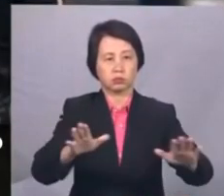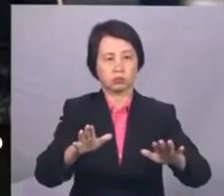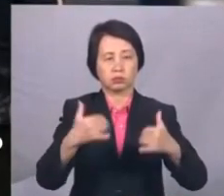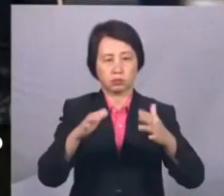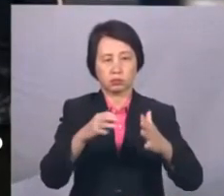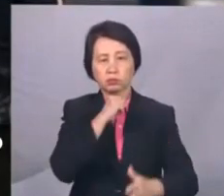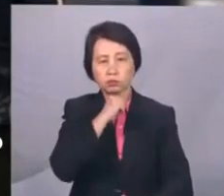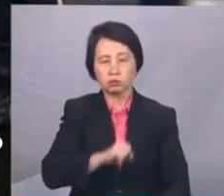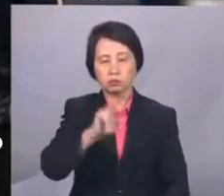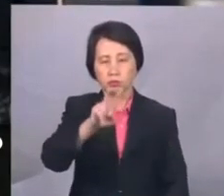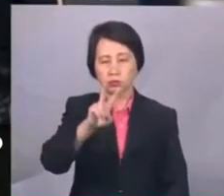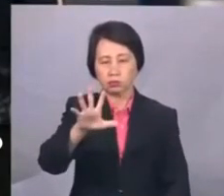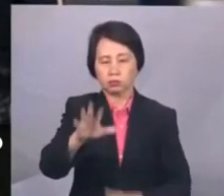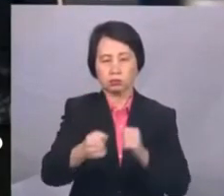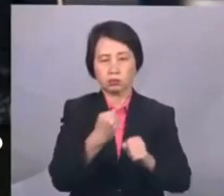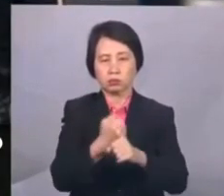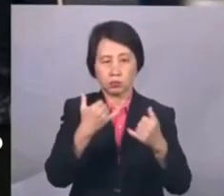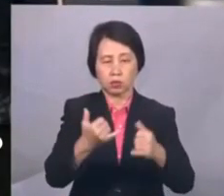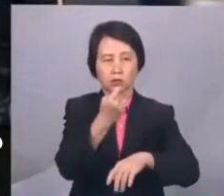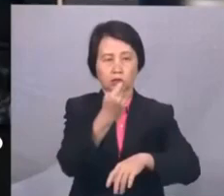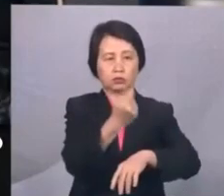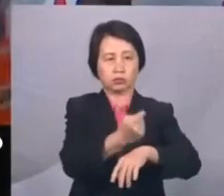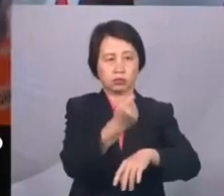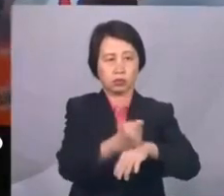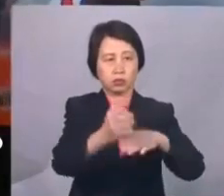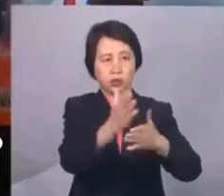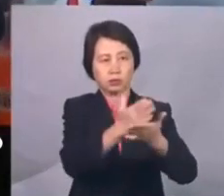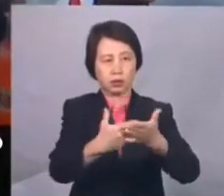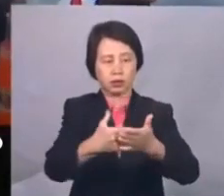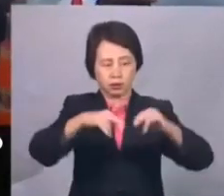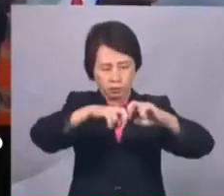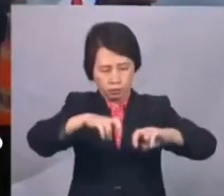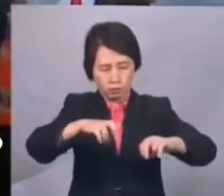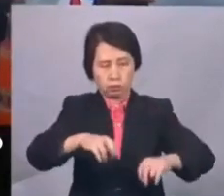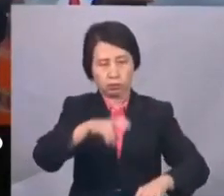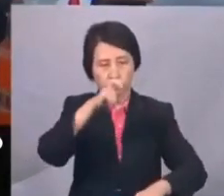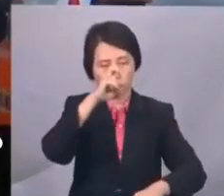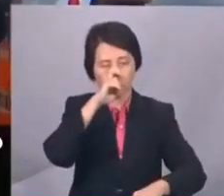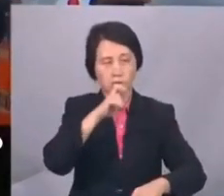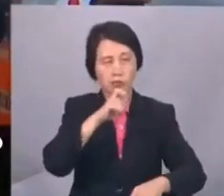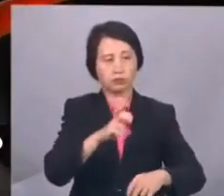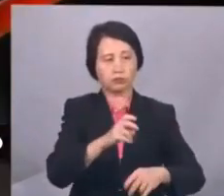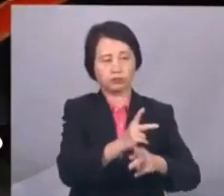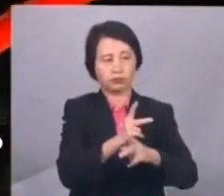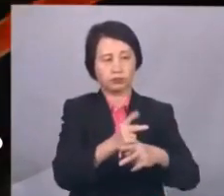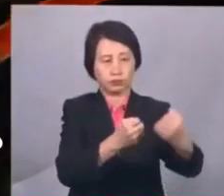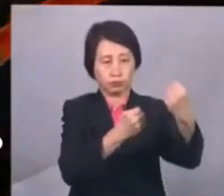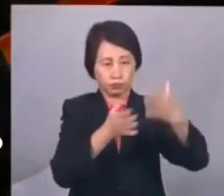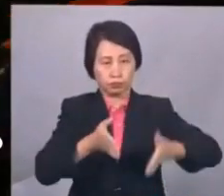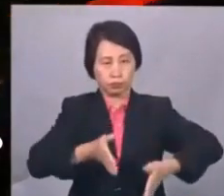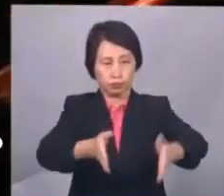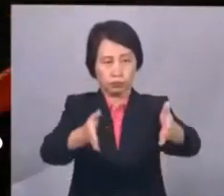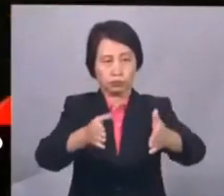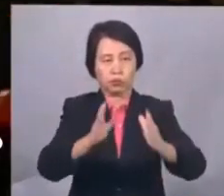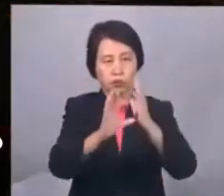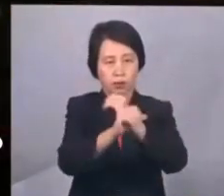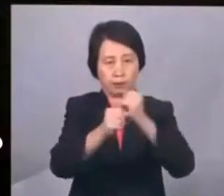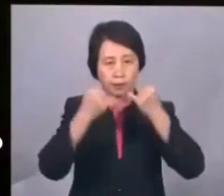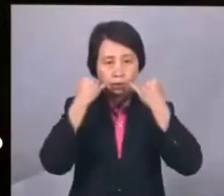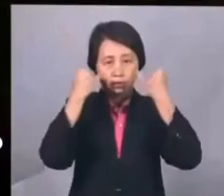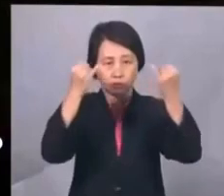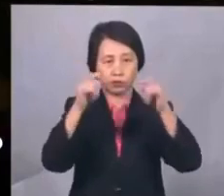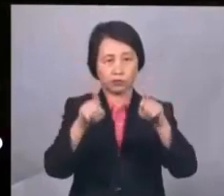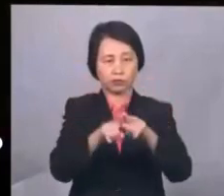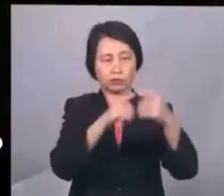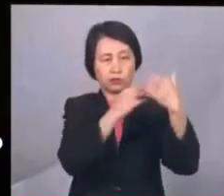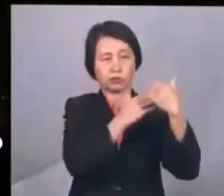pemain berusia 20 tahun itu ketika ini ditugaskan di bahagian siasatan penguatkuasaan traffic bspt Ampang Jaya yang